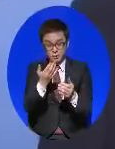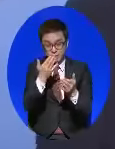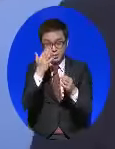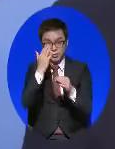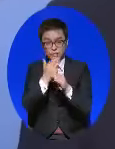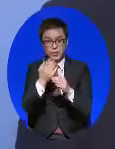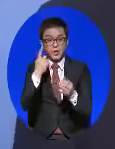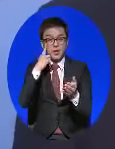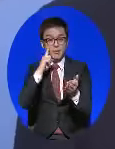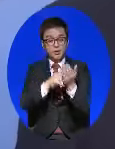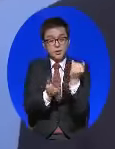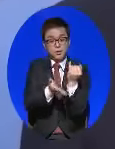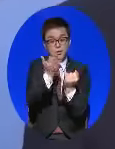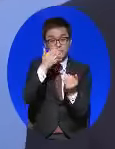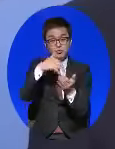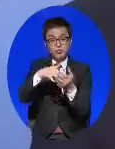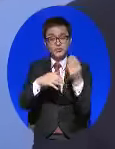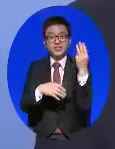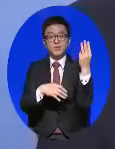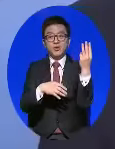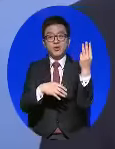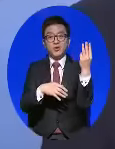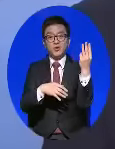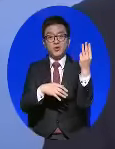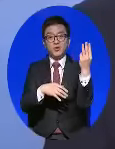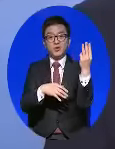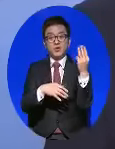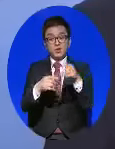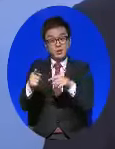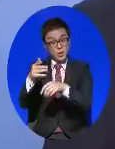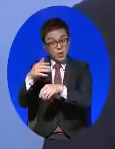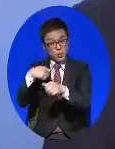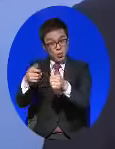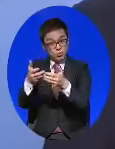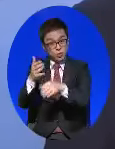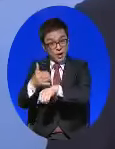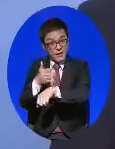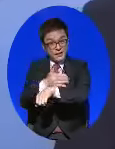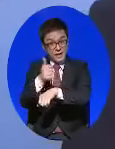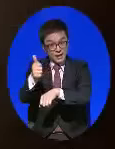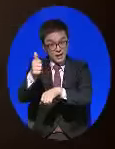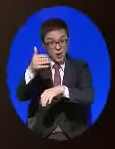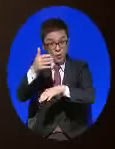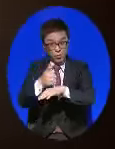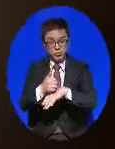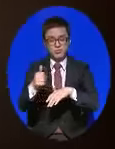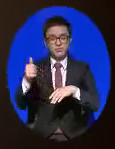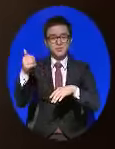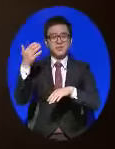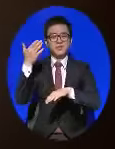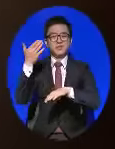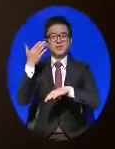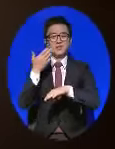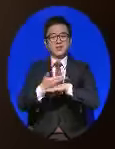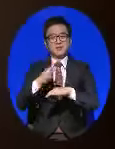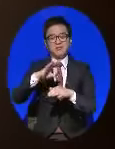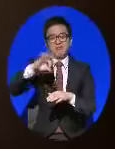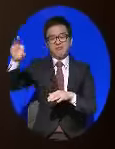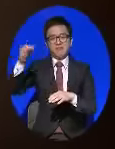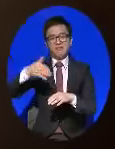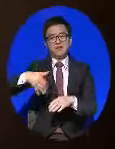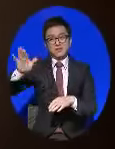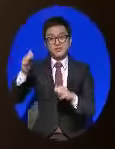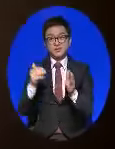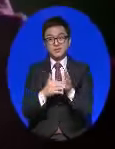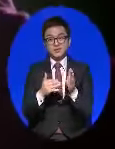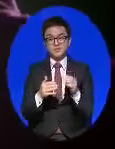3명을 성희롱했고 이후 지방국립대로 발령났다고 밝혔습니다. 박 의원에 따르면 A씨는 부하